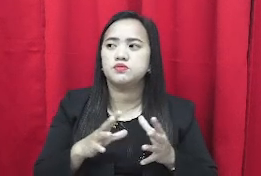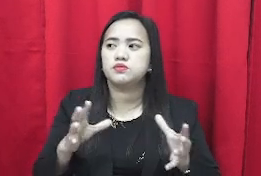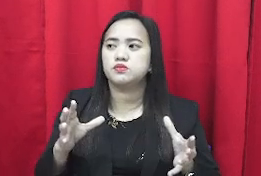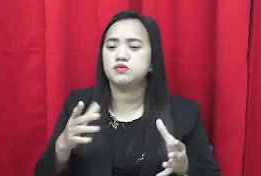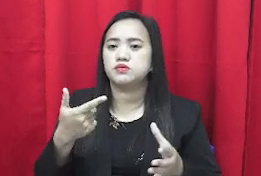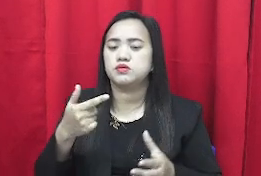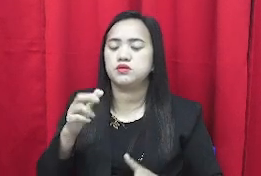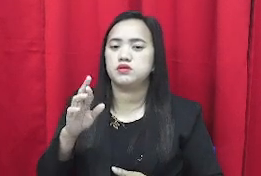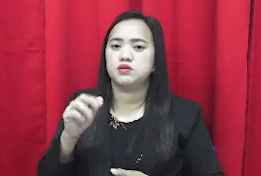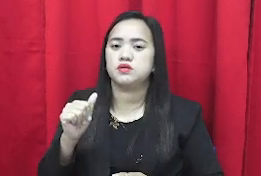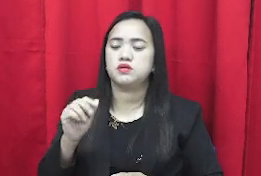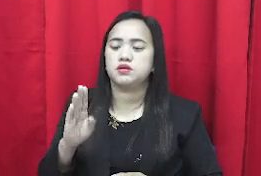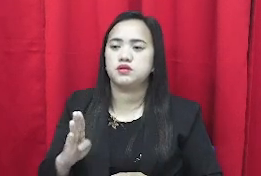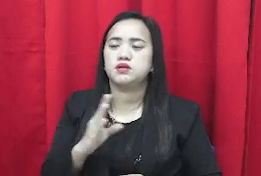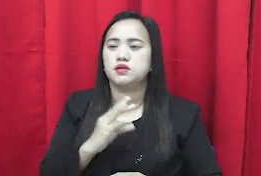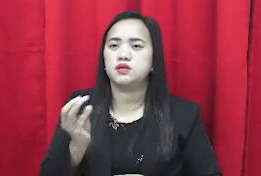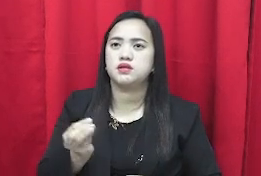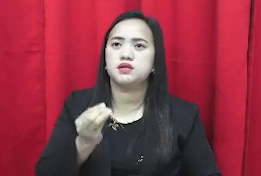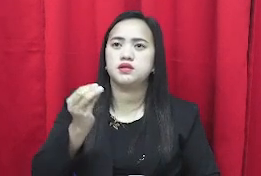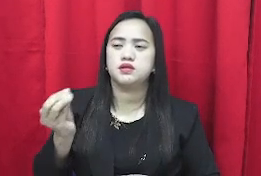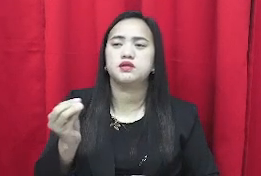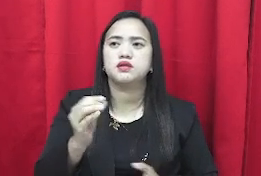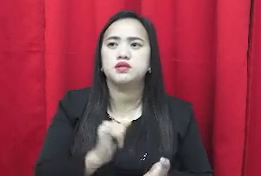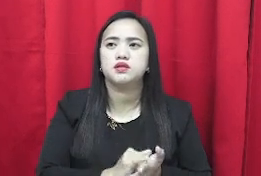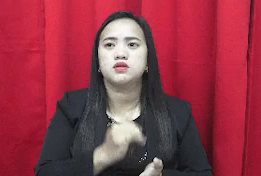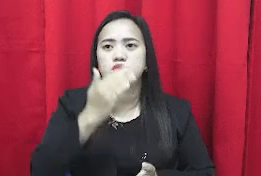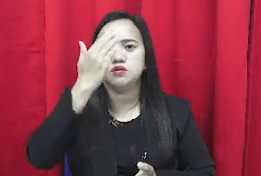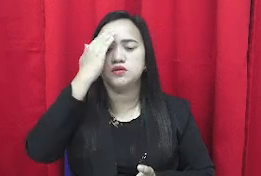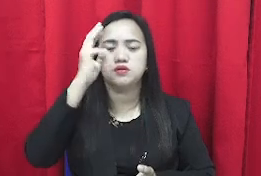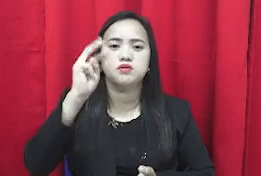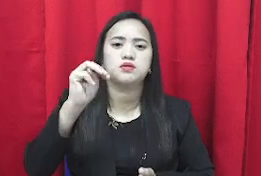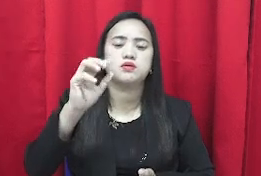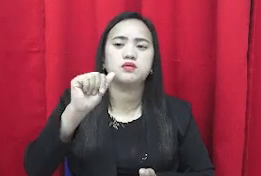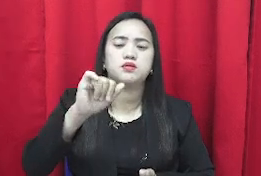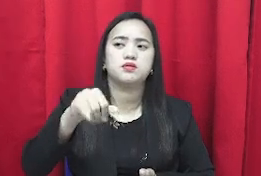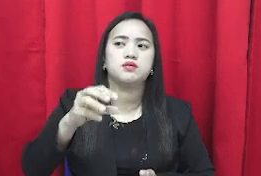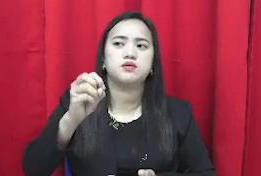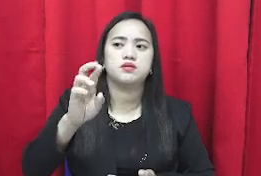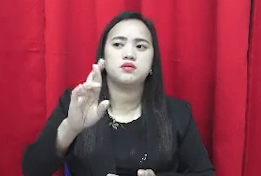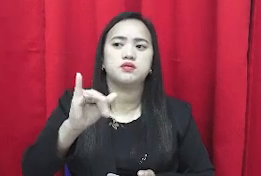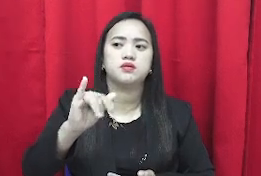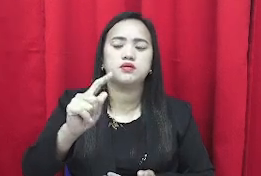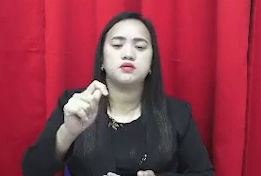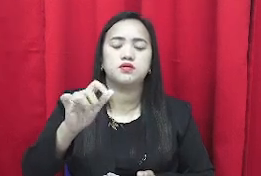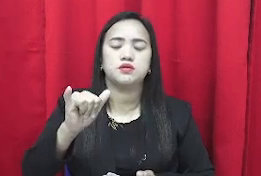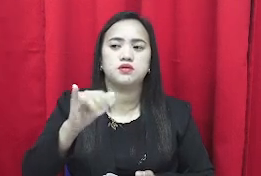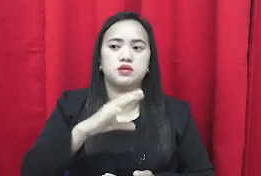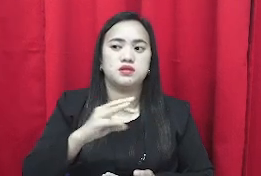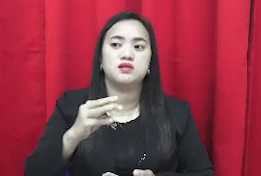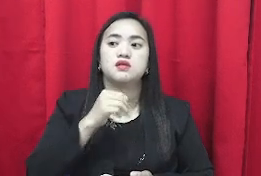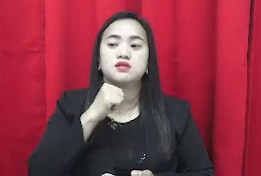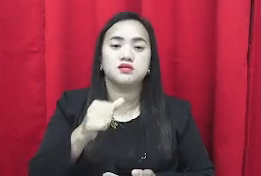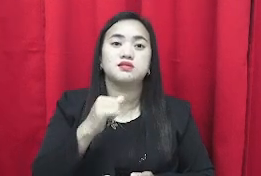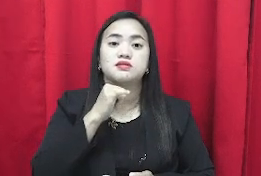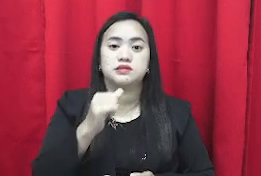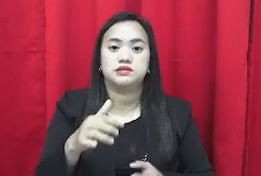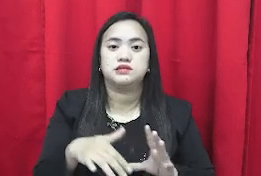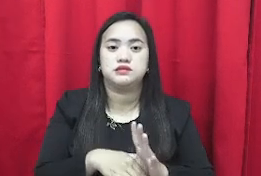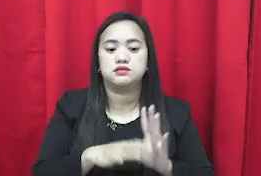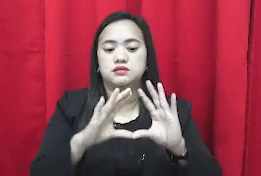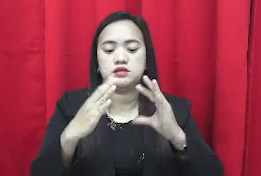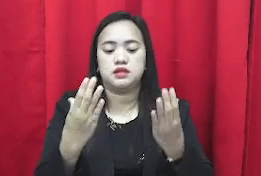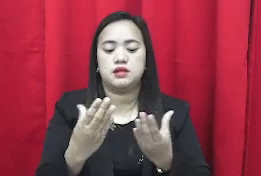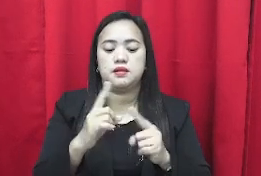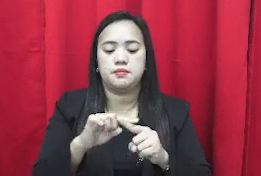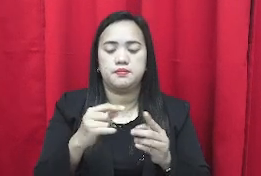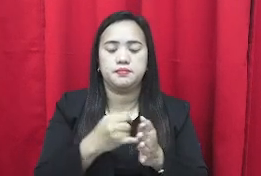inyo yung gadget ng anak niyo eh Na Alam niyo namang majority ng paggamit nila diyan hindi talaga sa klase eh Yeah Totoo yan Totoo yan ba O aminin